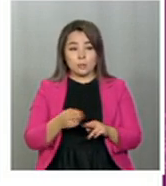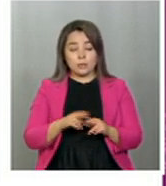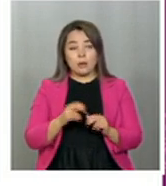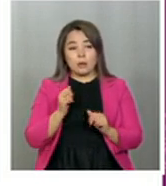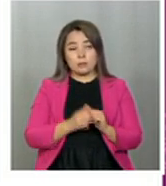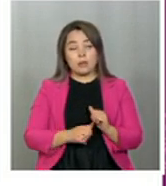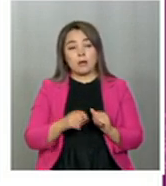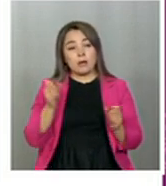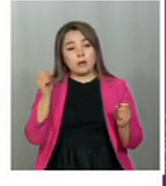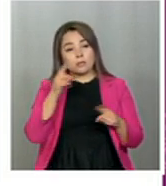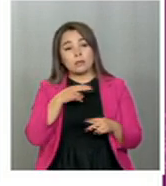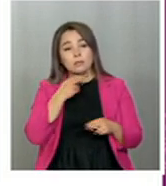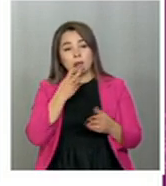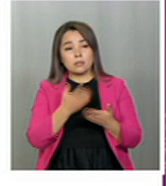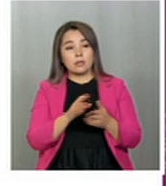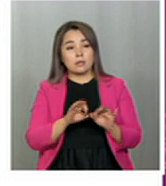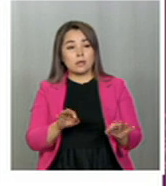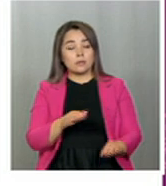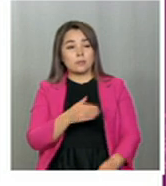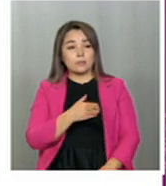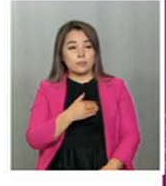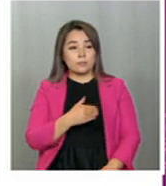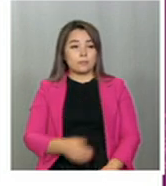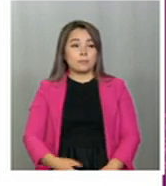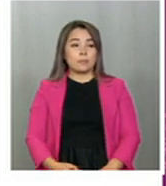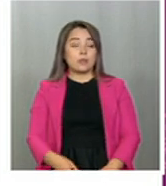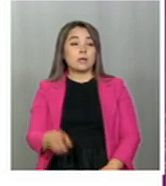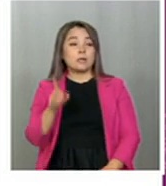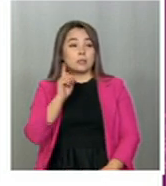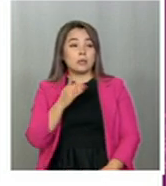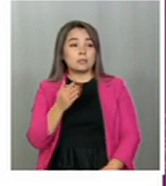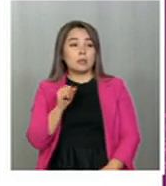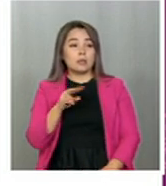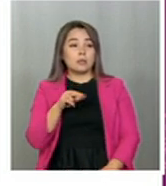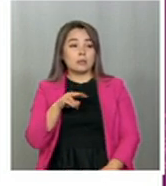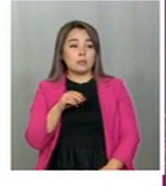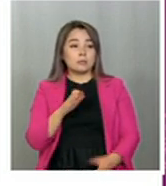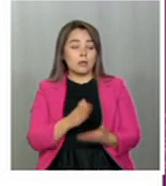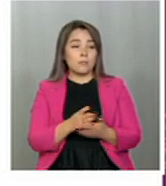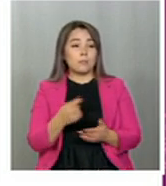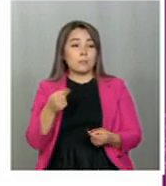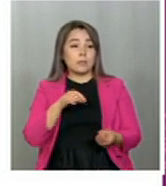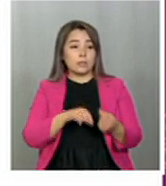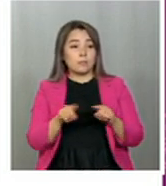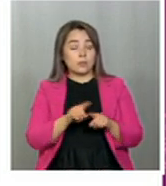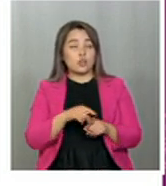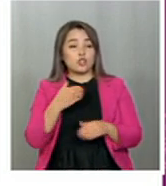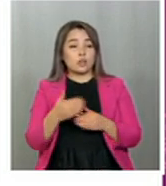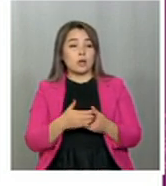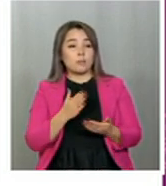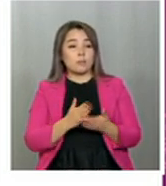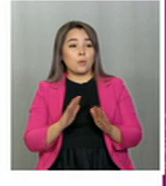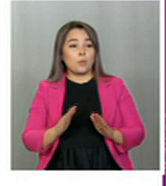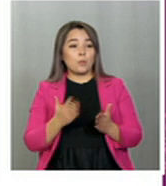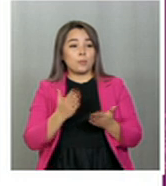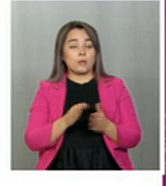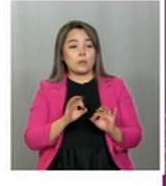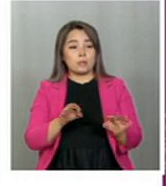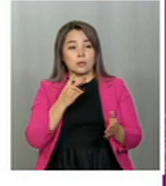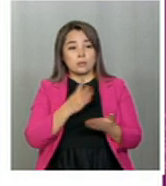әрқайсының анықтамасына тоқталып көрейік. Ыңғайлас салалас бір-біріне жақын болған оқиғаларды